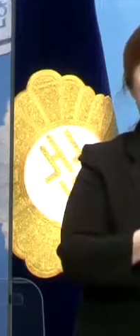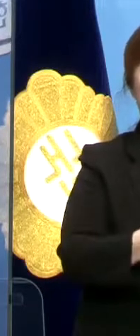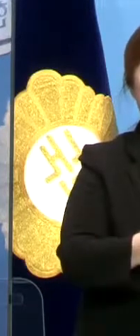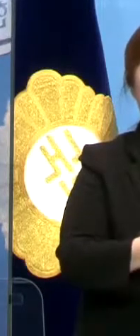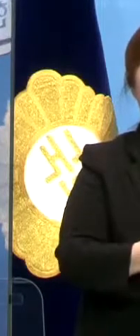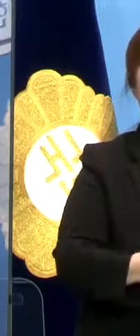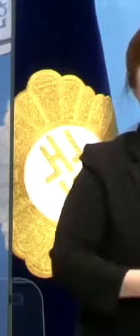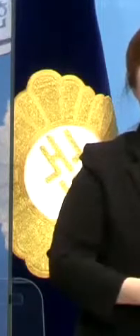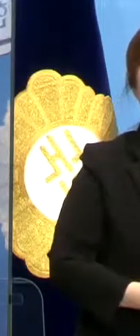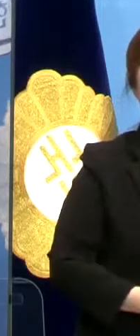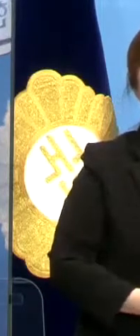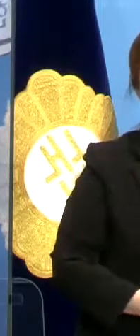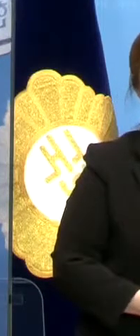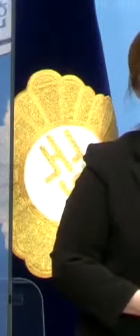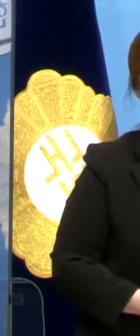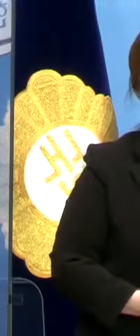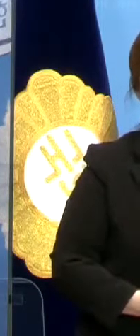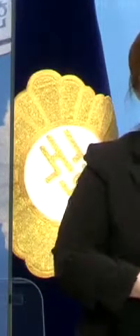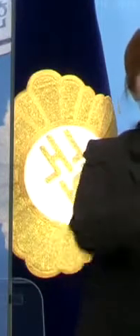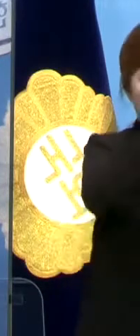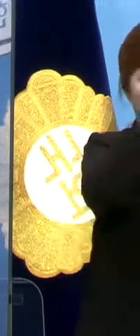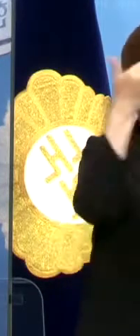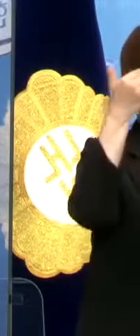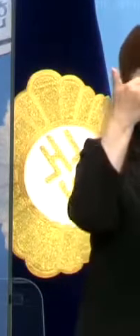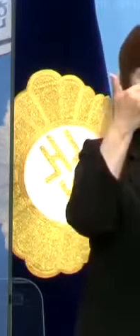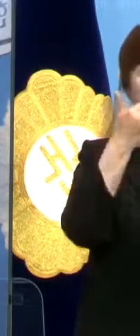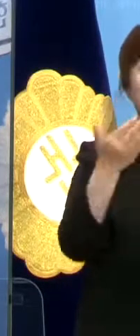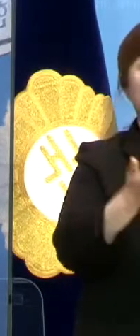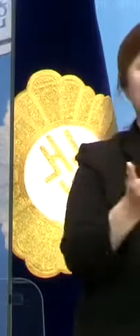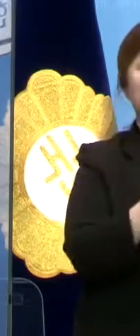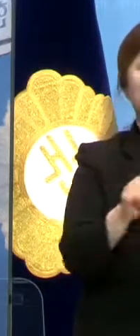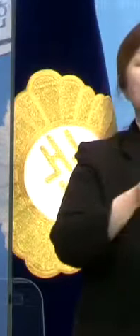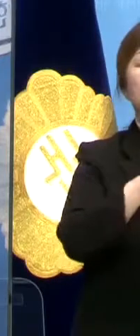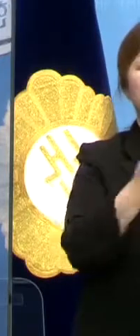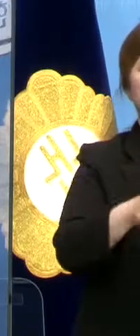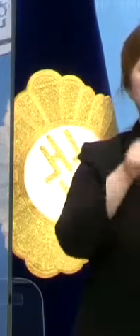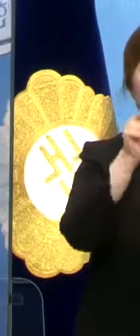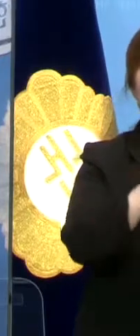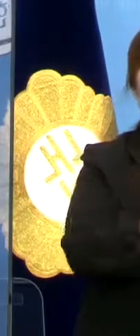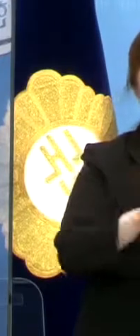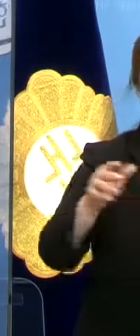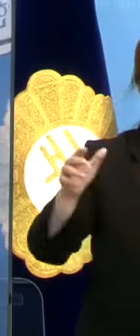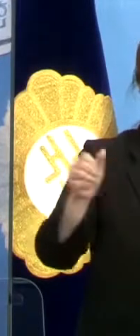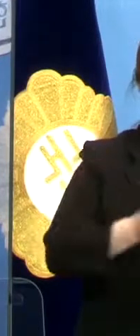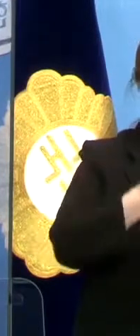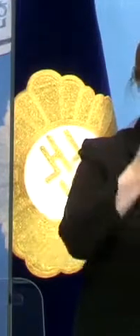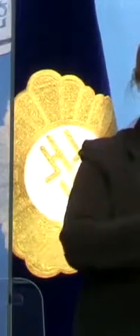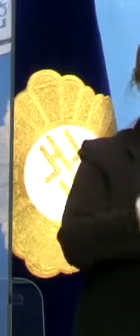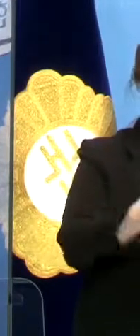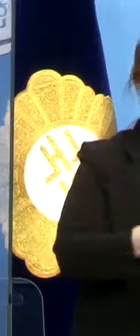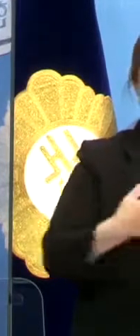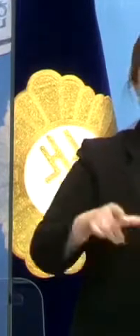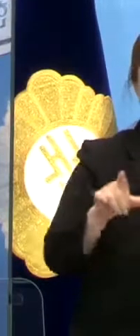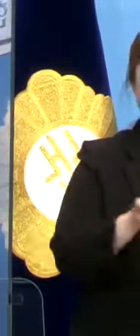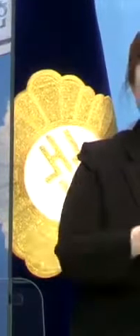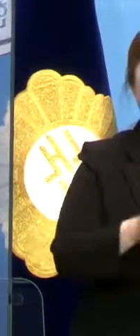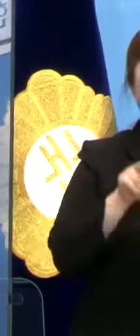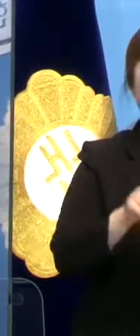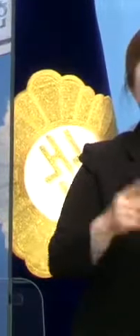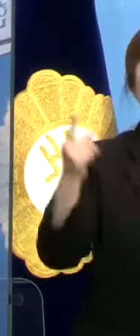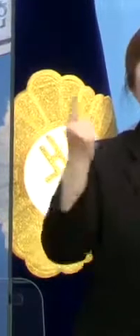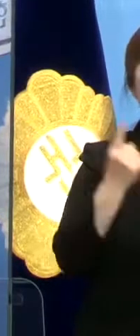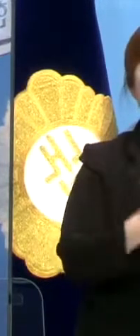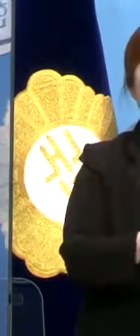쉬운 타스 타스 25살 청년의 노동자의 죽음 문제를 호소하기 위해서 이 자리에